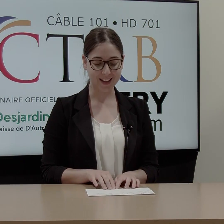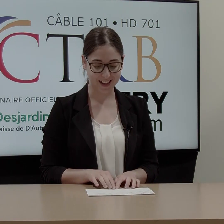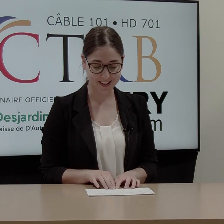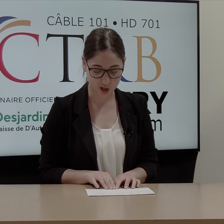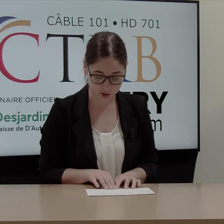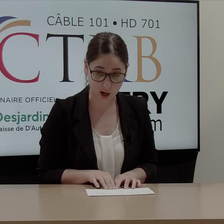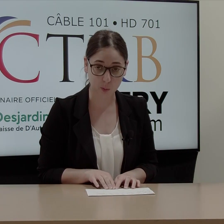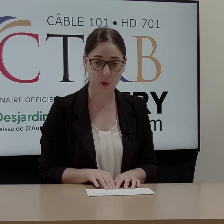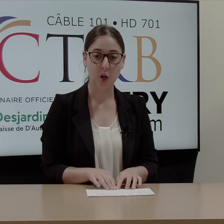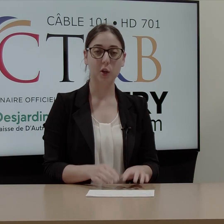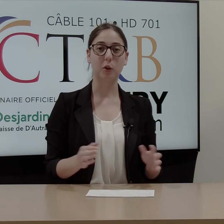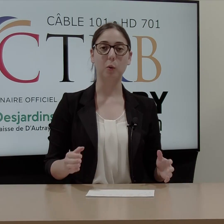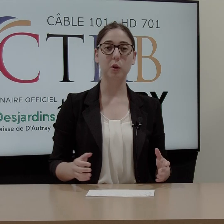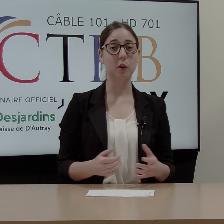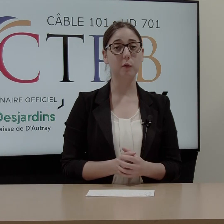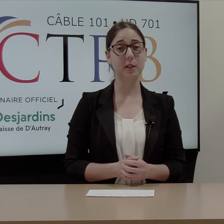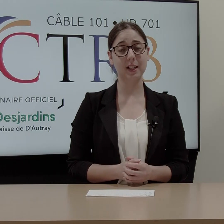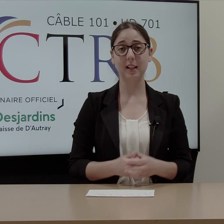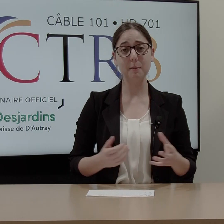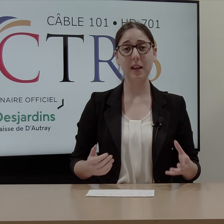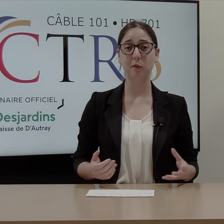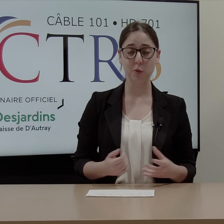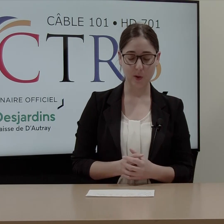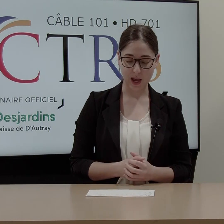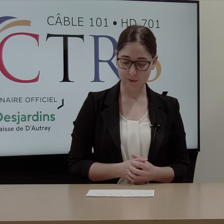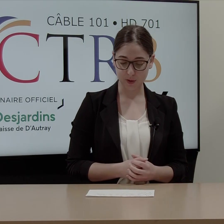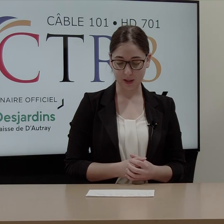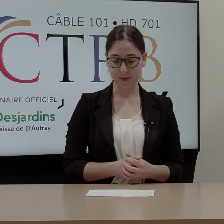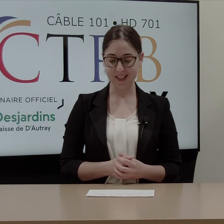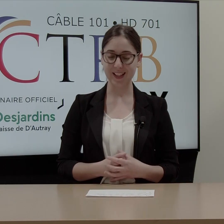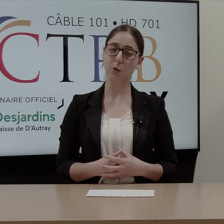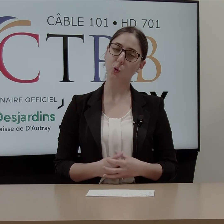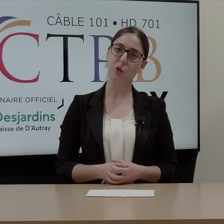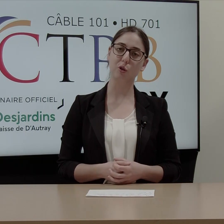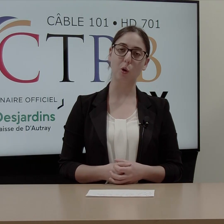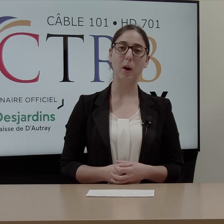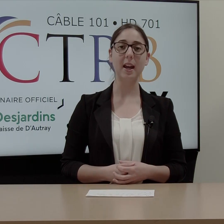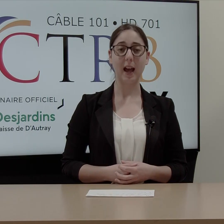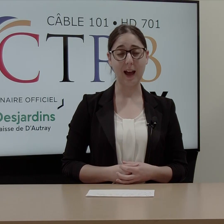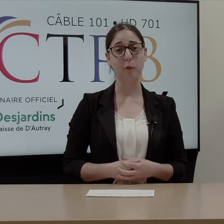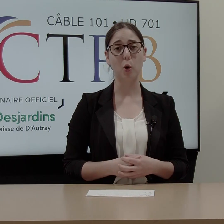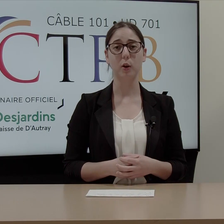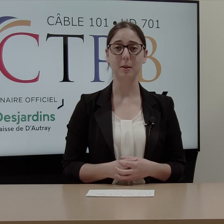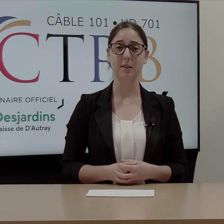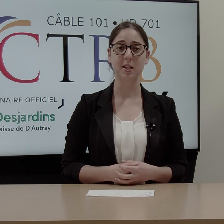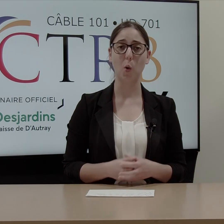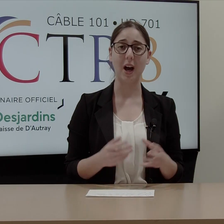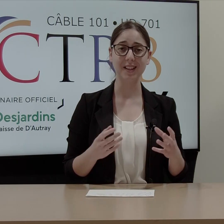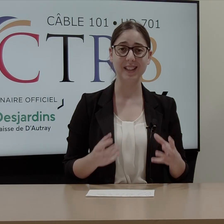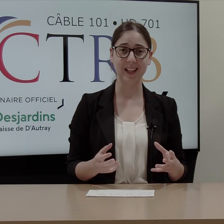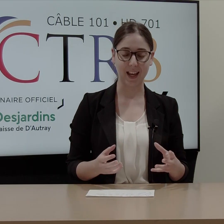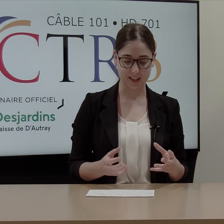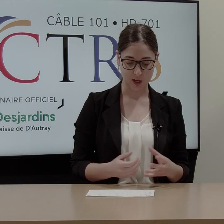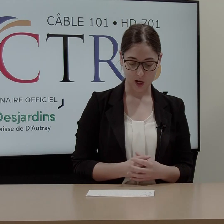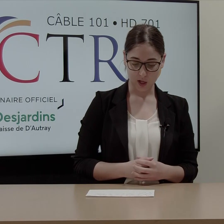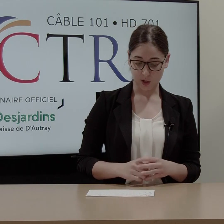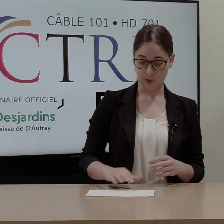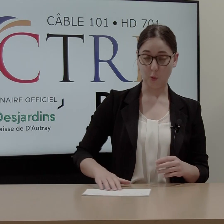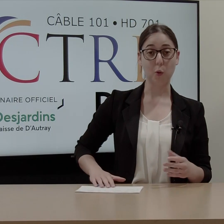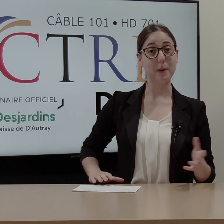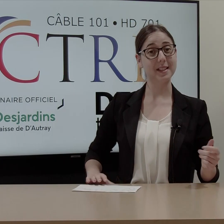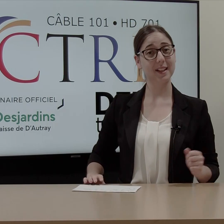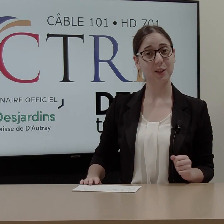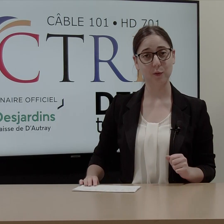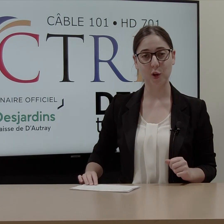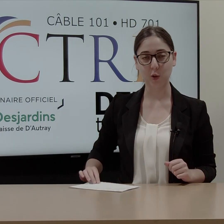13h à 15h30. Donc, vous êtes les bienvenus à venir visiter nos studios et avoir une émission en direct.